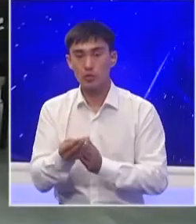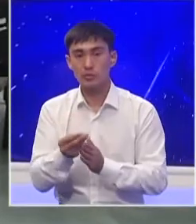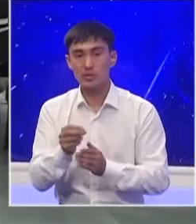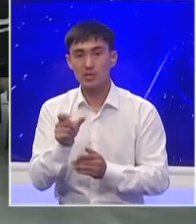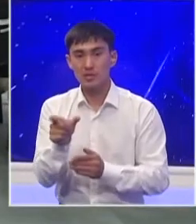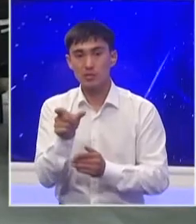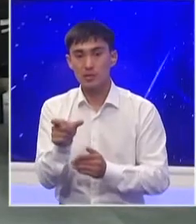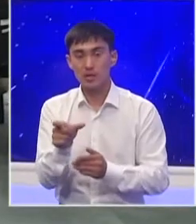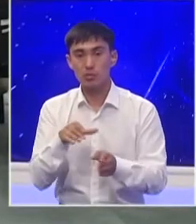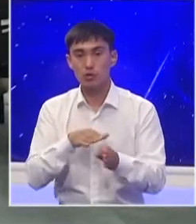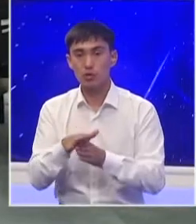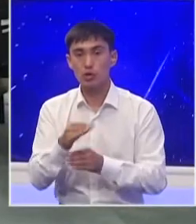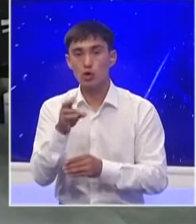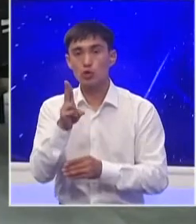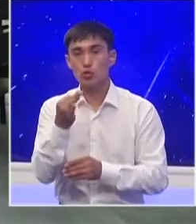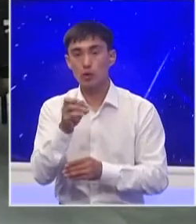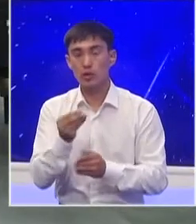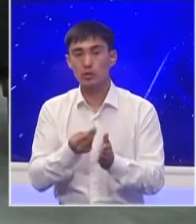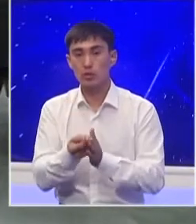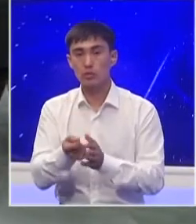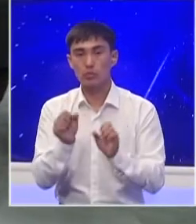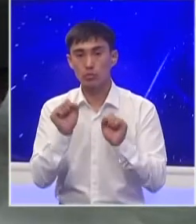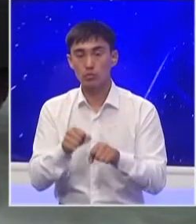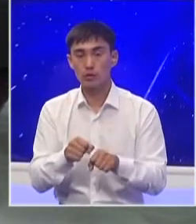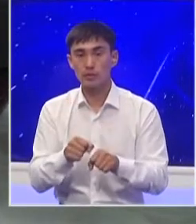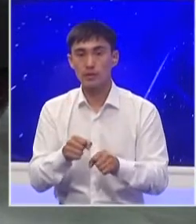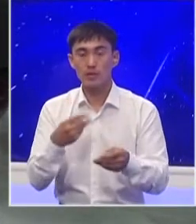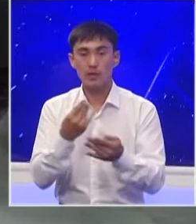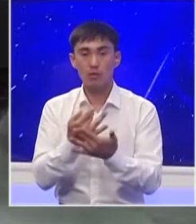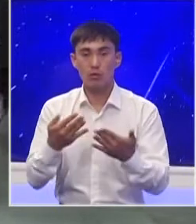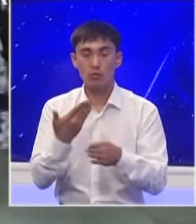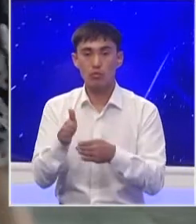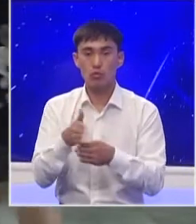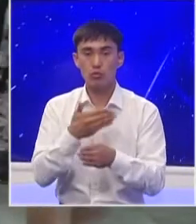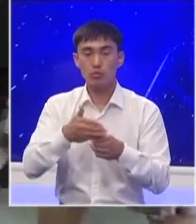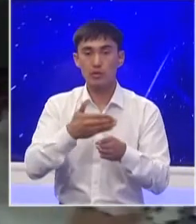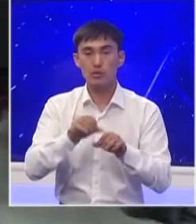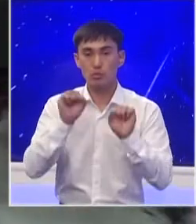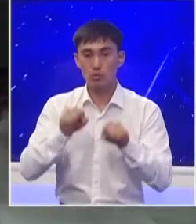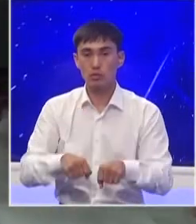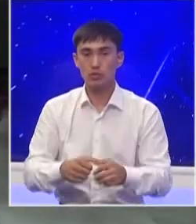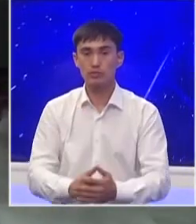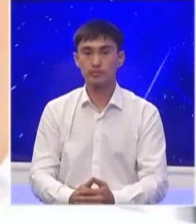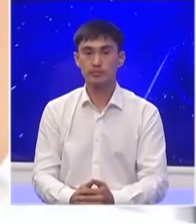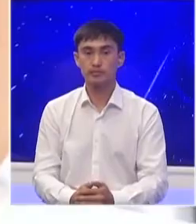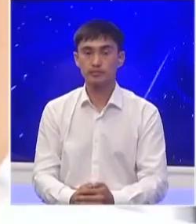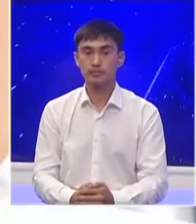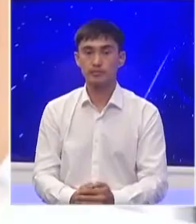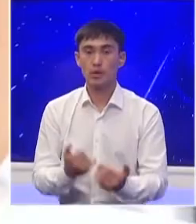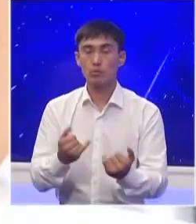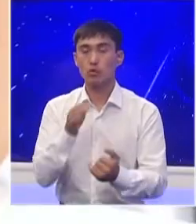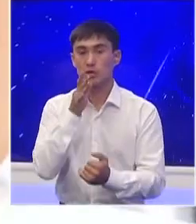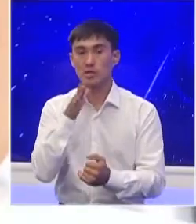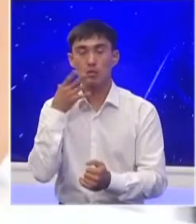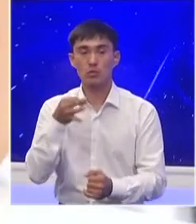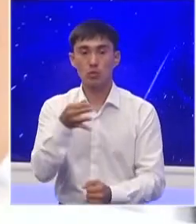карта бойынша және QR төлем арқылы қабылдауға немесе тауарларды бөліп-бөліп рәсімдеуге мүмкіндік береді. Бүгінгі таңда